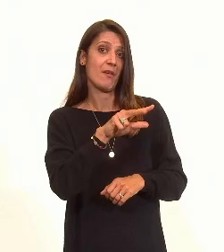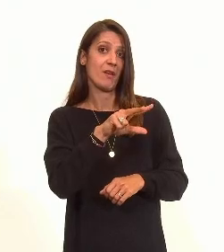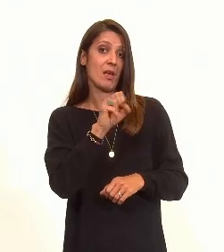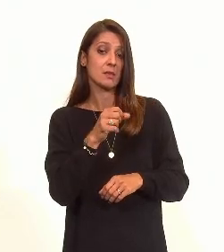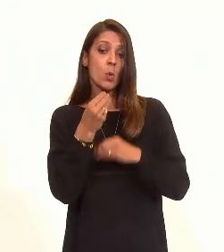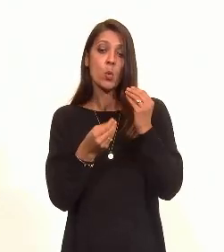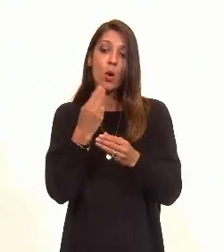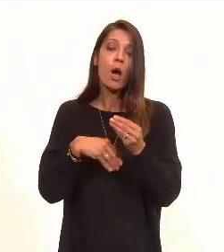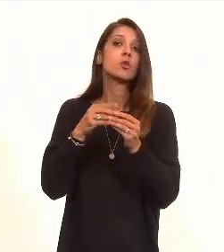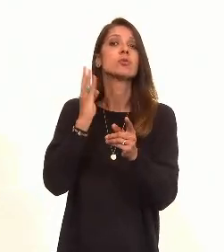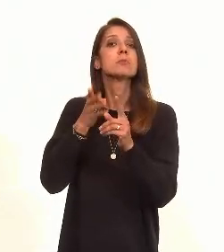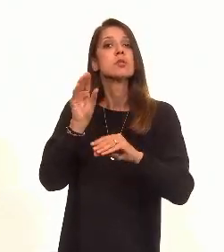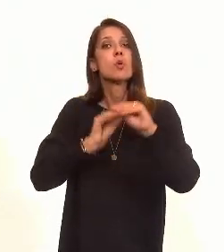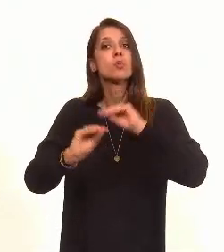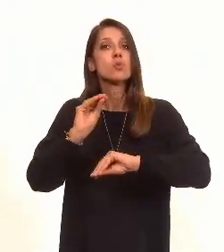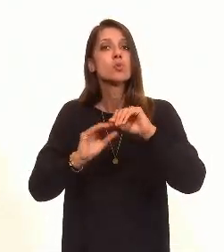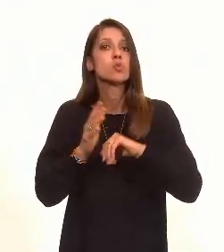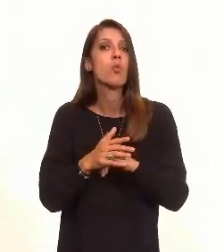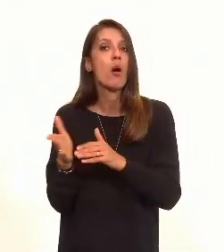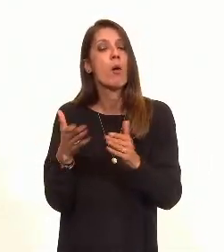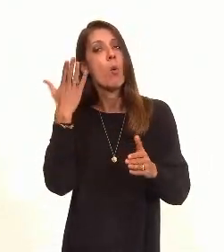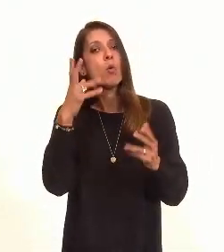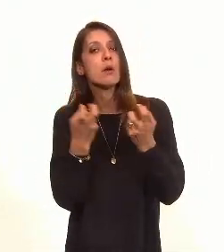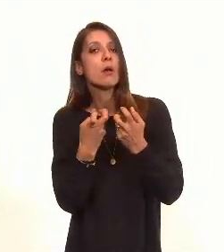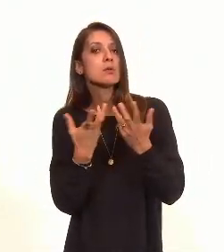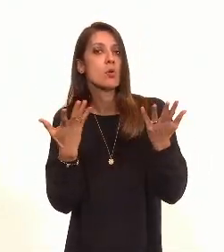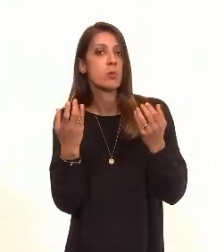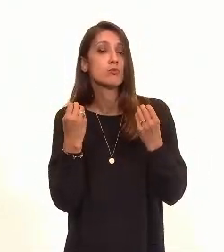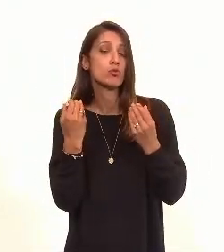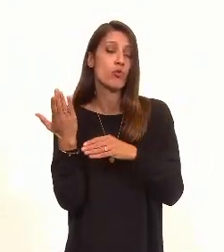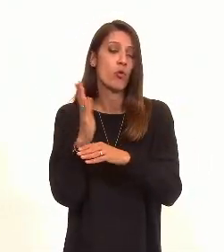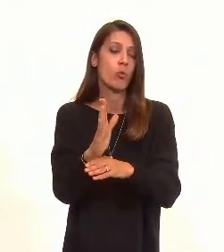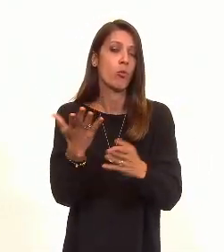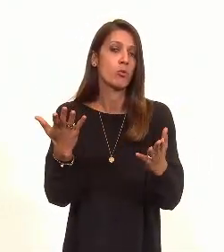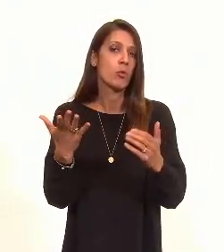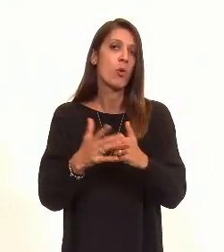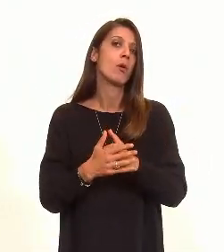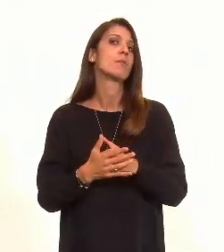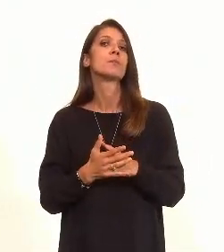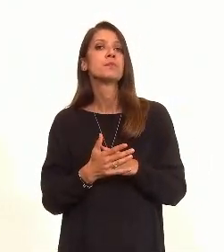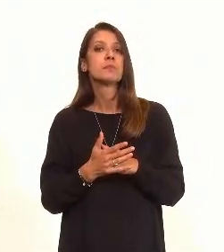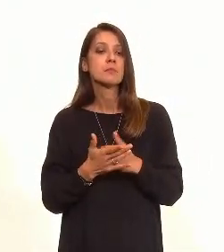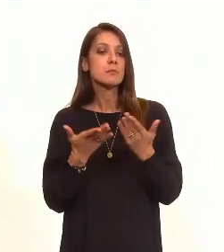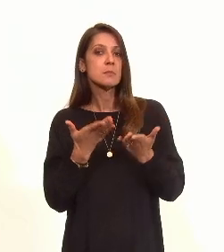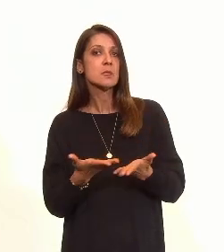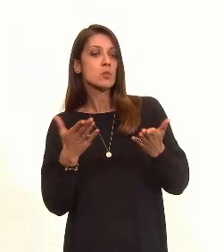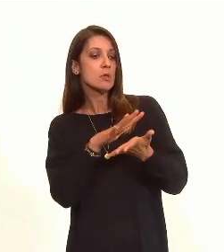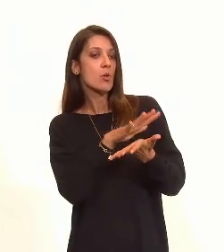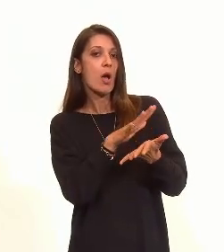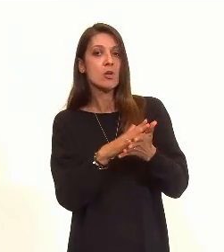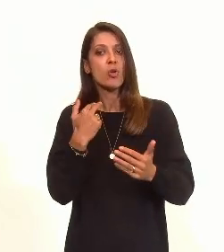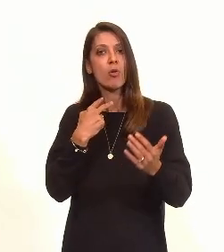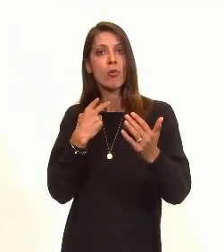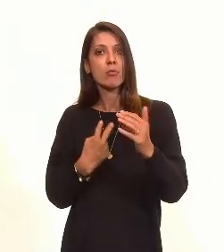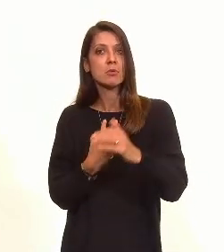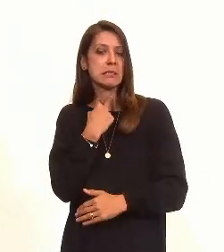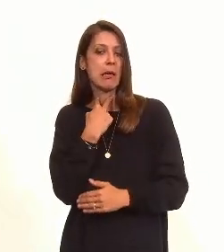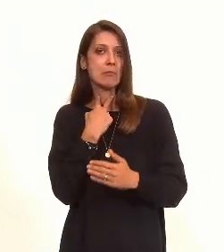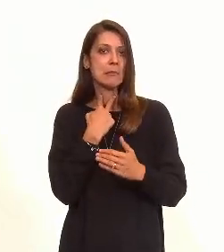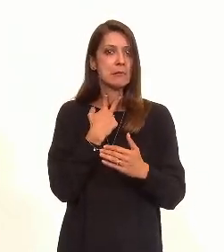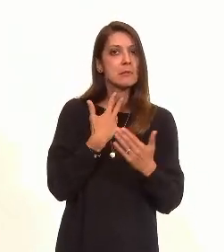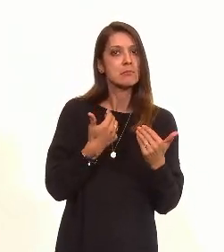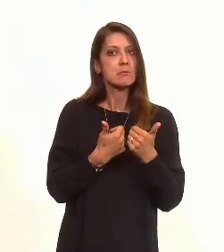missions de soins. Un autre exemple que je mobilise très souvent également pour illustrer cette asymétrie entre l'âge et le handicap, ça va être